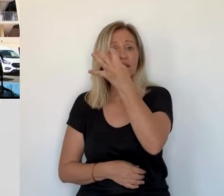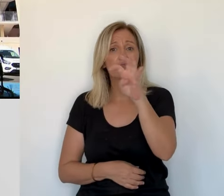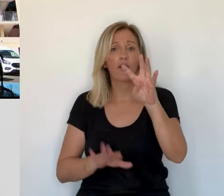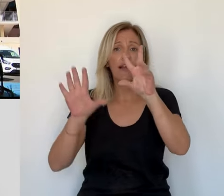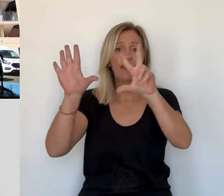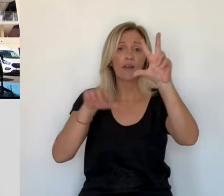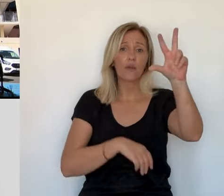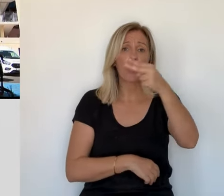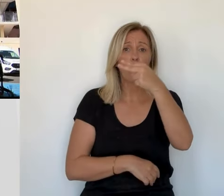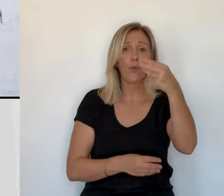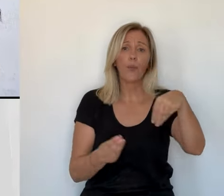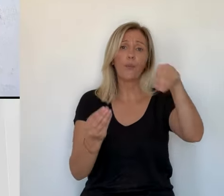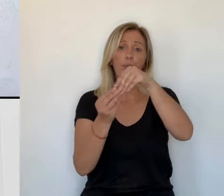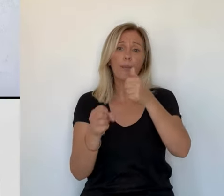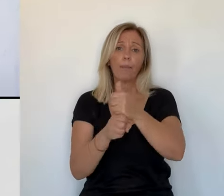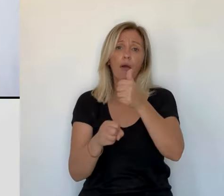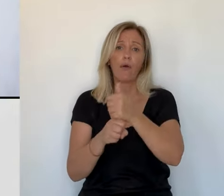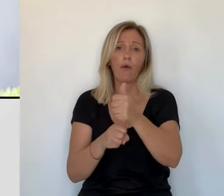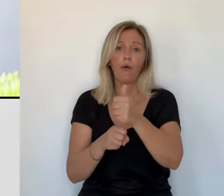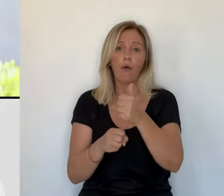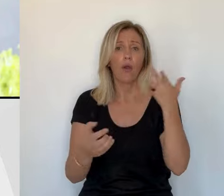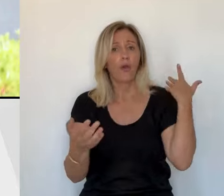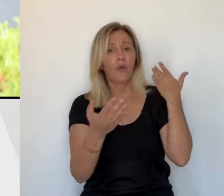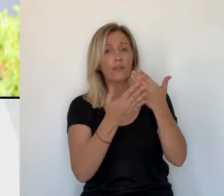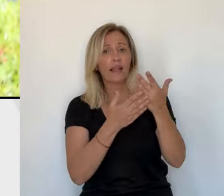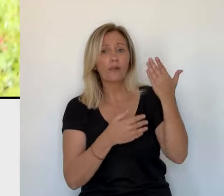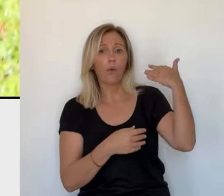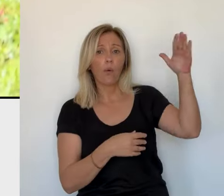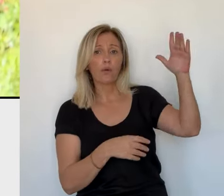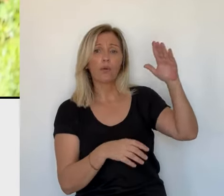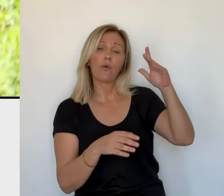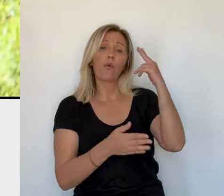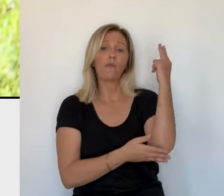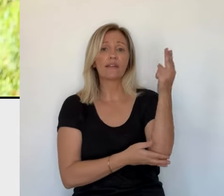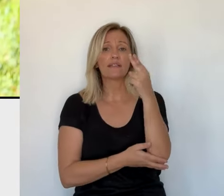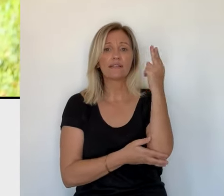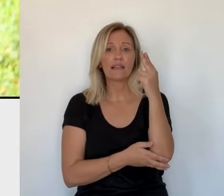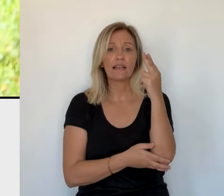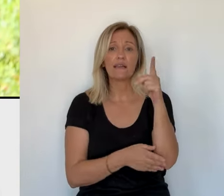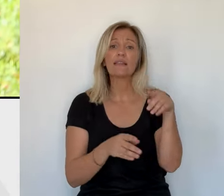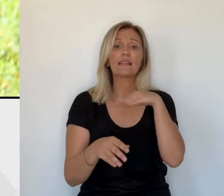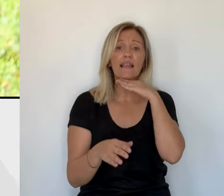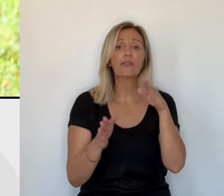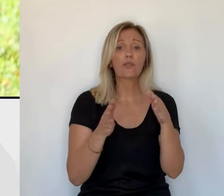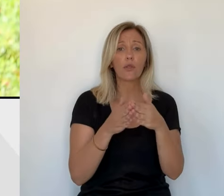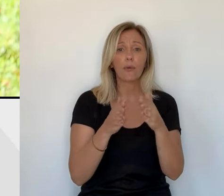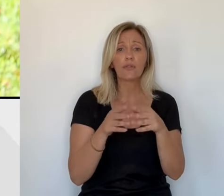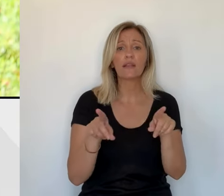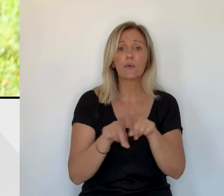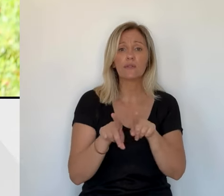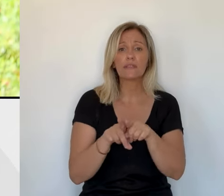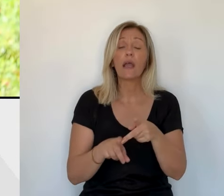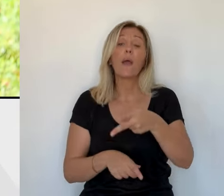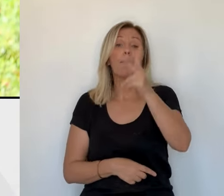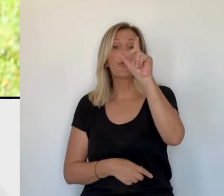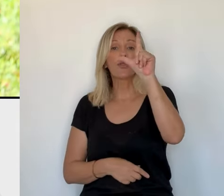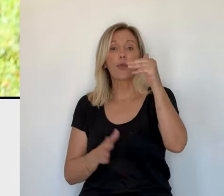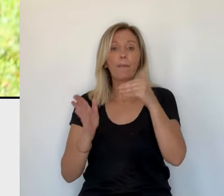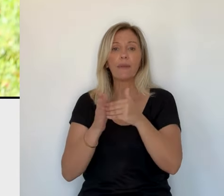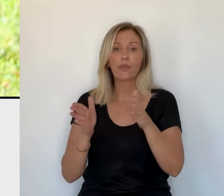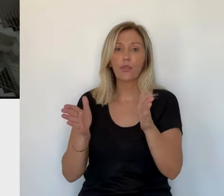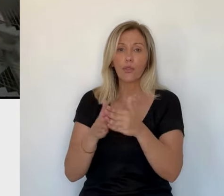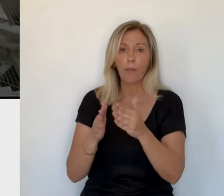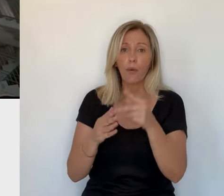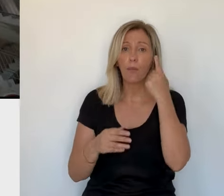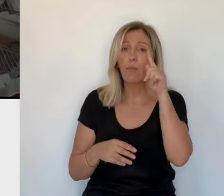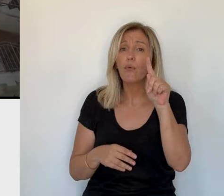rentrée universitaire à Corte. Selon une enquête de l'Union nationale des étudiants de France, c'est 483 euros de plus par an. Dans ce contexte,